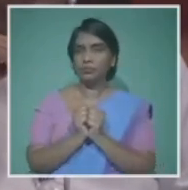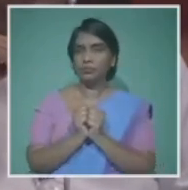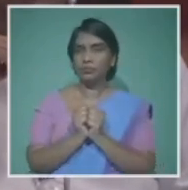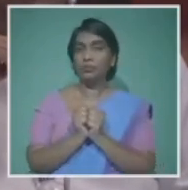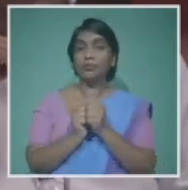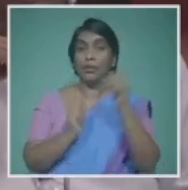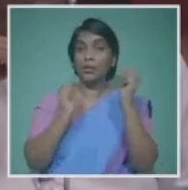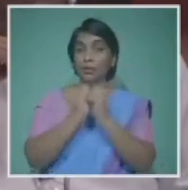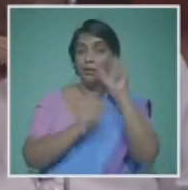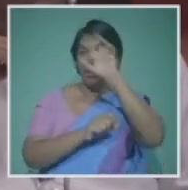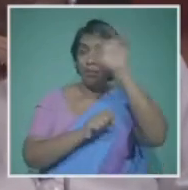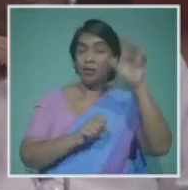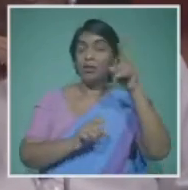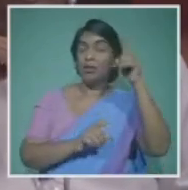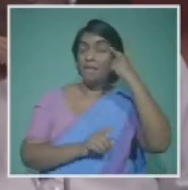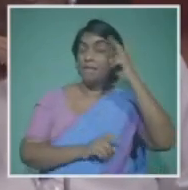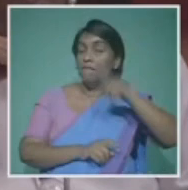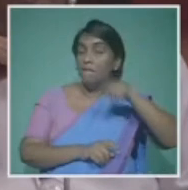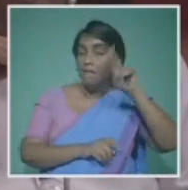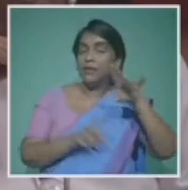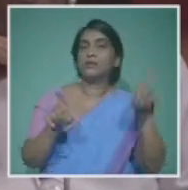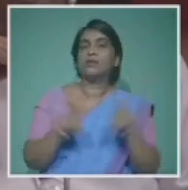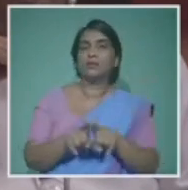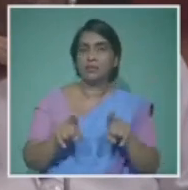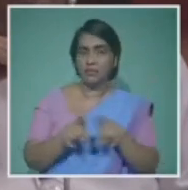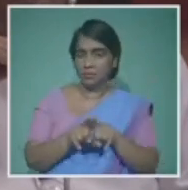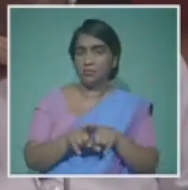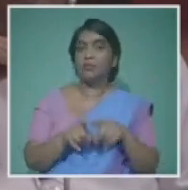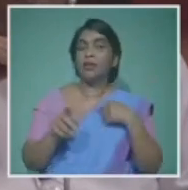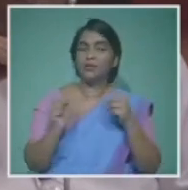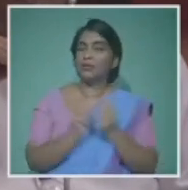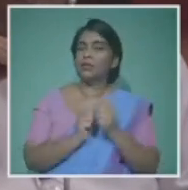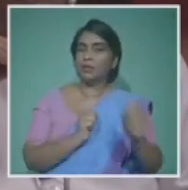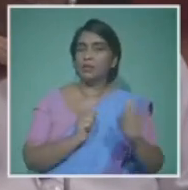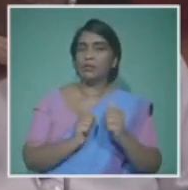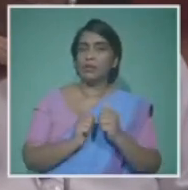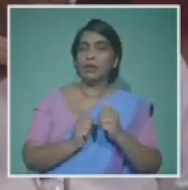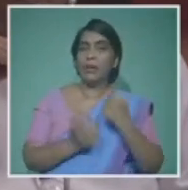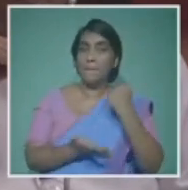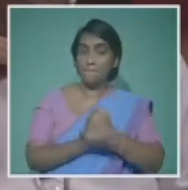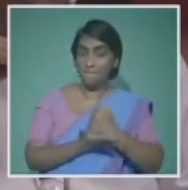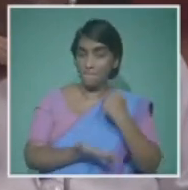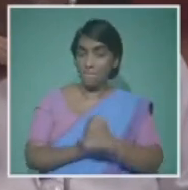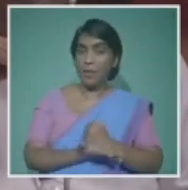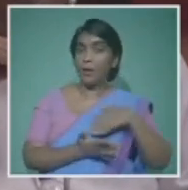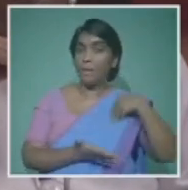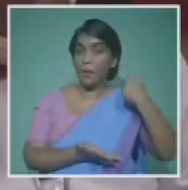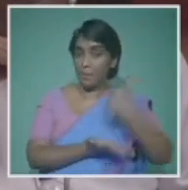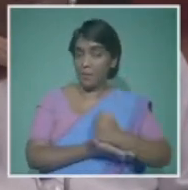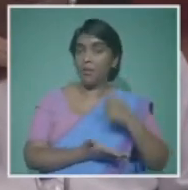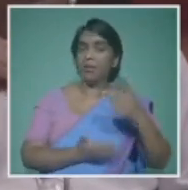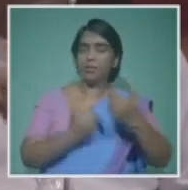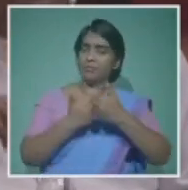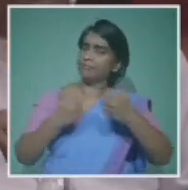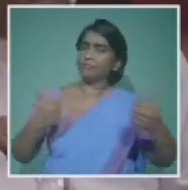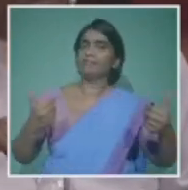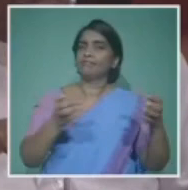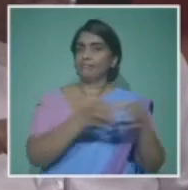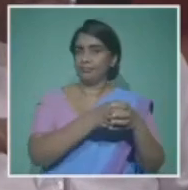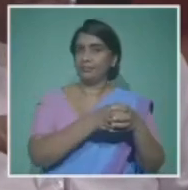ini semuanya yang jahat, biswasnya dinakan, api kadi itu karno, api central bank itu, swadhi ini karno,